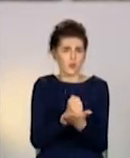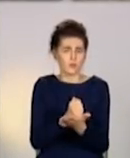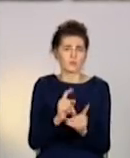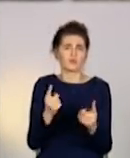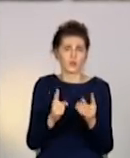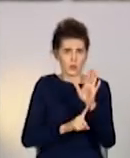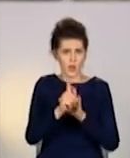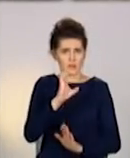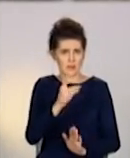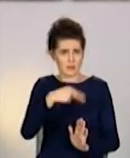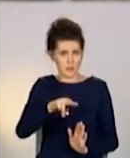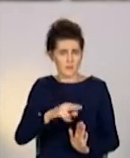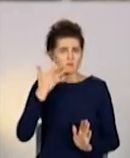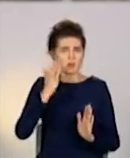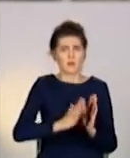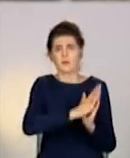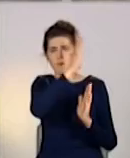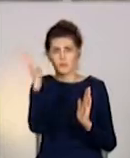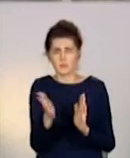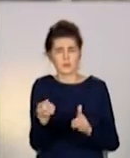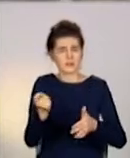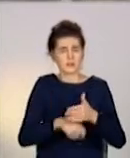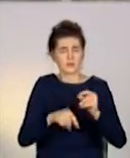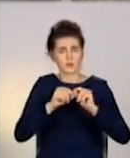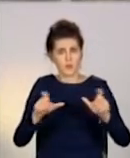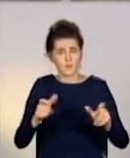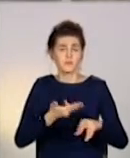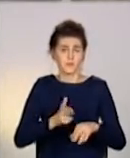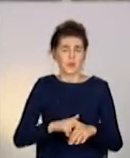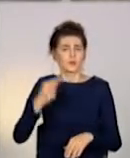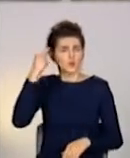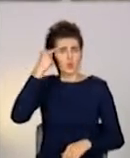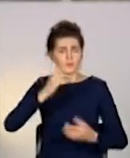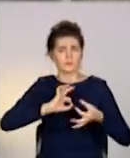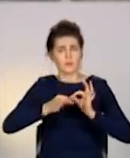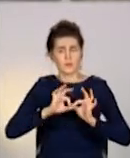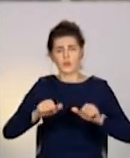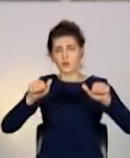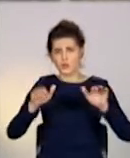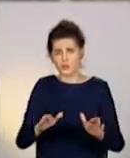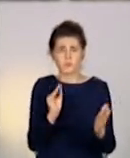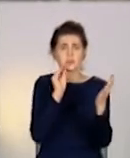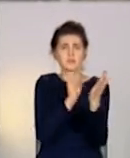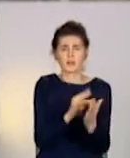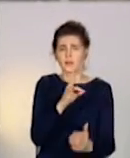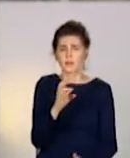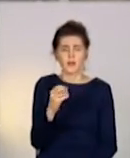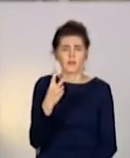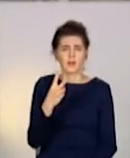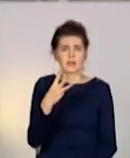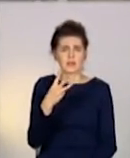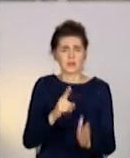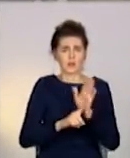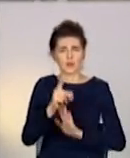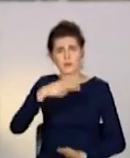починають хворіти та класи закриваються на карантин. Тому було закладом рекомендовано встановити термін канікулів з 23 грудня